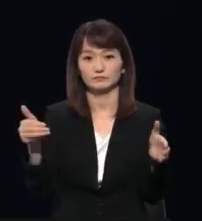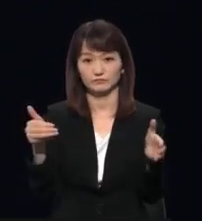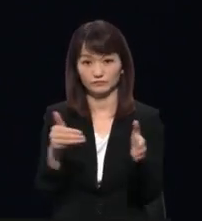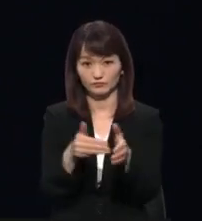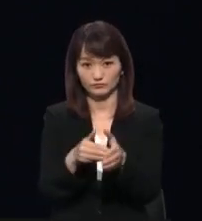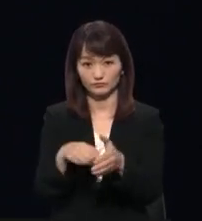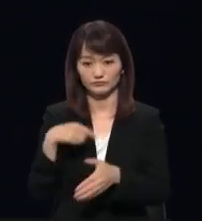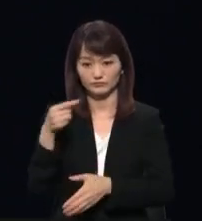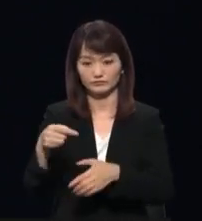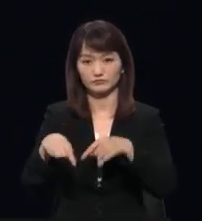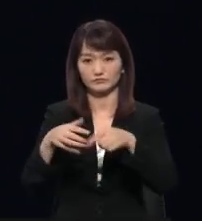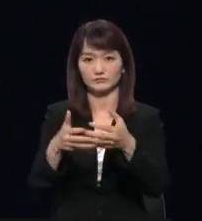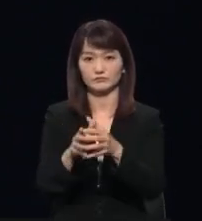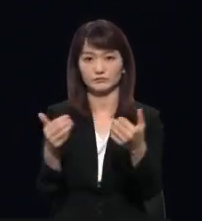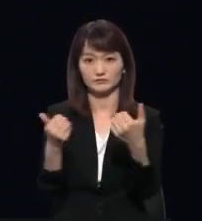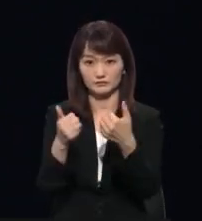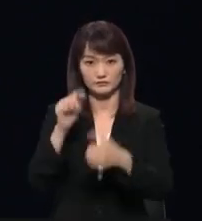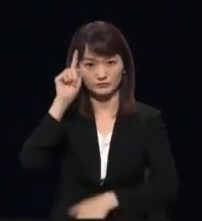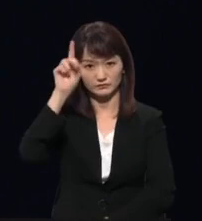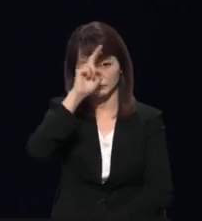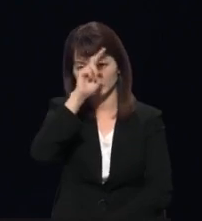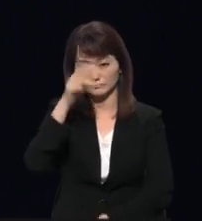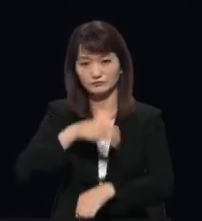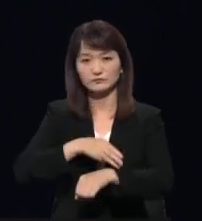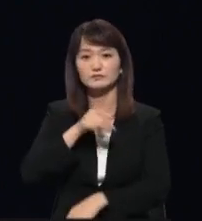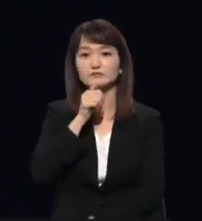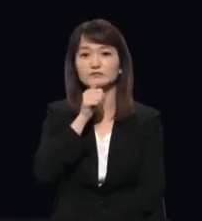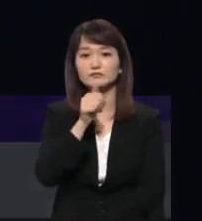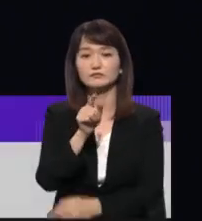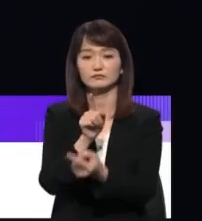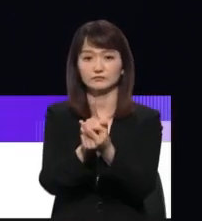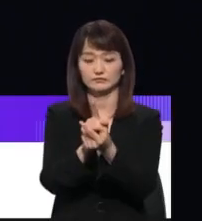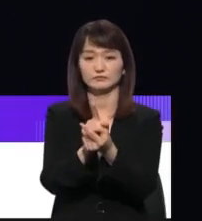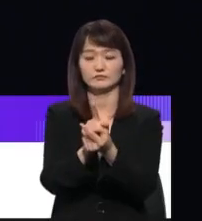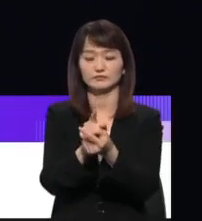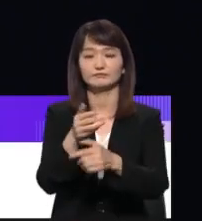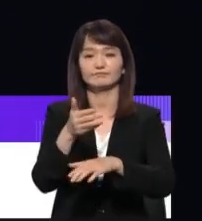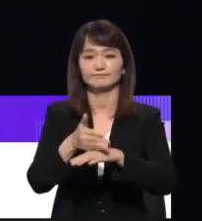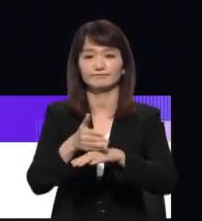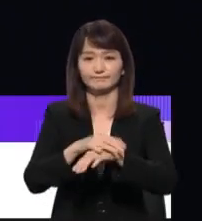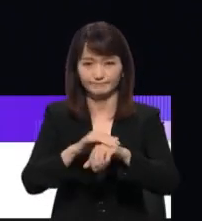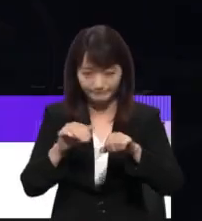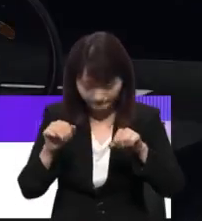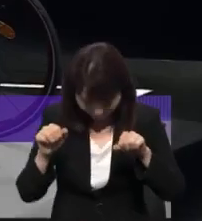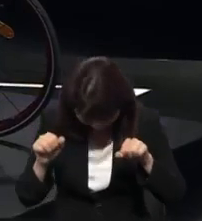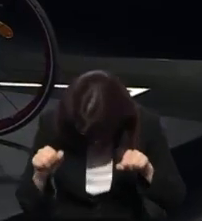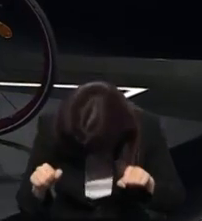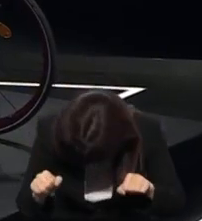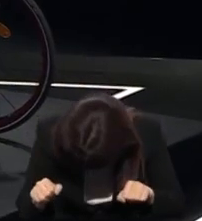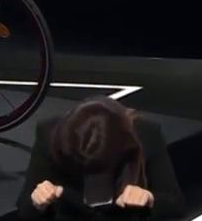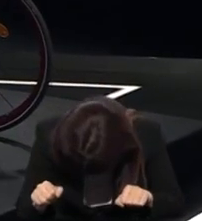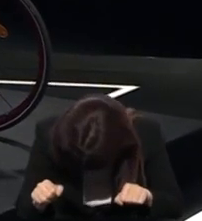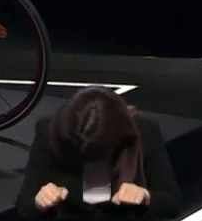여기까지입니다 계속해서 정치 회의가 이어지고요 저희는 내일 오후 3시 50분에 다시 뵙겠습니다 고맙습니다